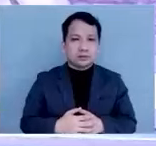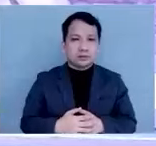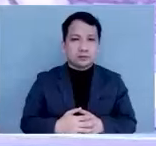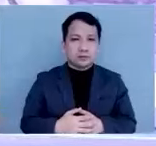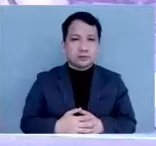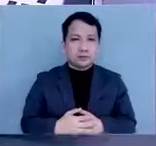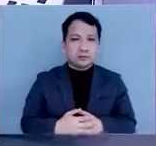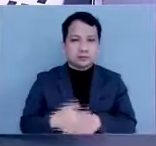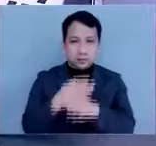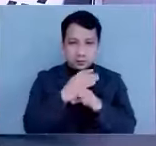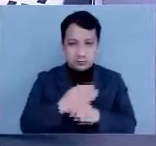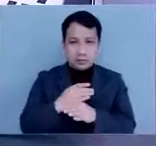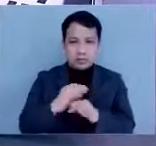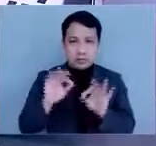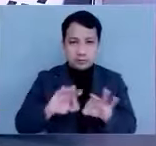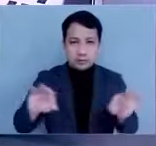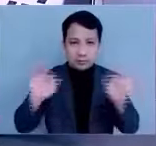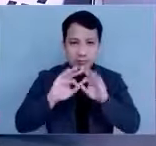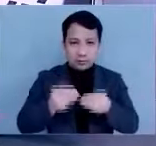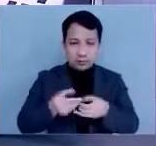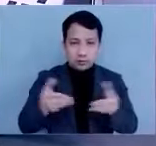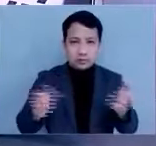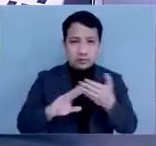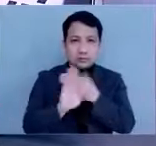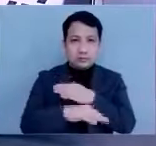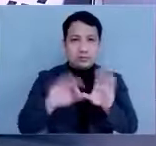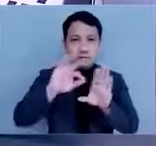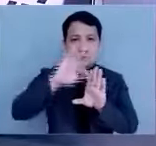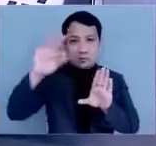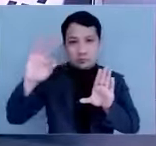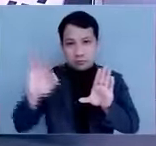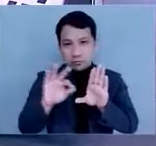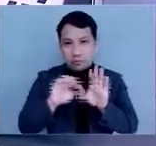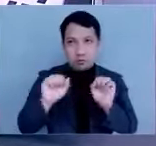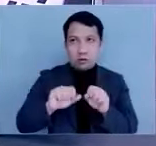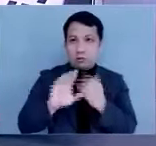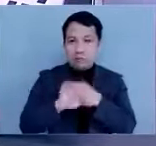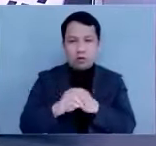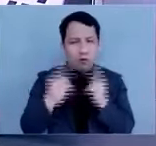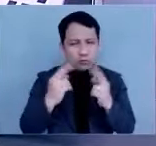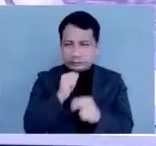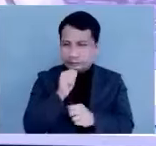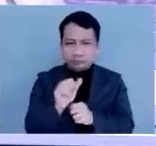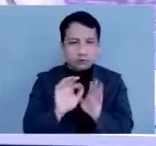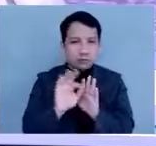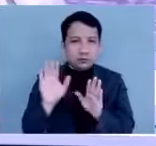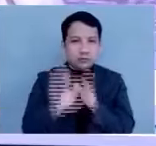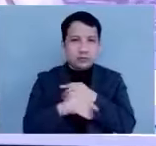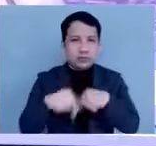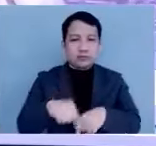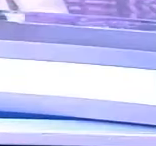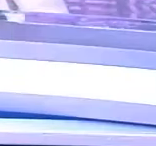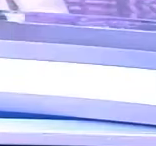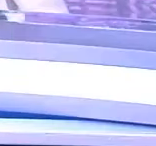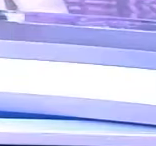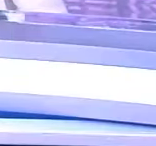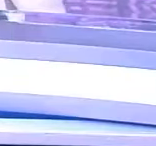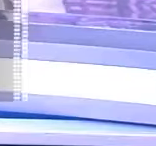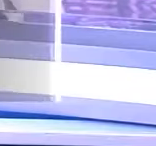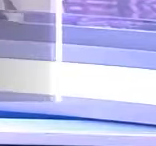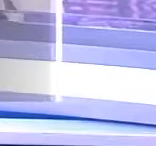pwede magpakakampante. At baka lang sakaling bumalik pa si Christine. Naway hindi na. Okay. Sige. At yan pong 45 minuto paghimayas malagang